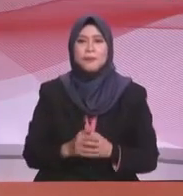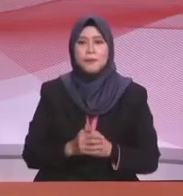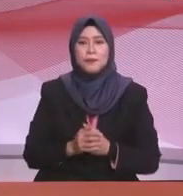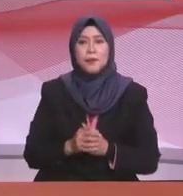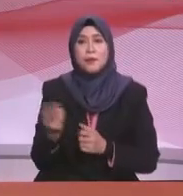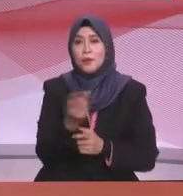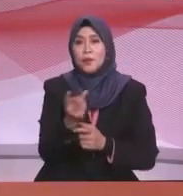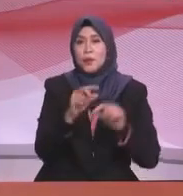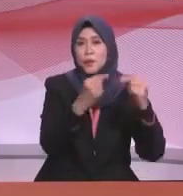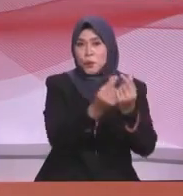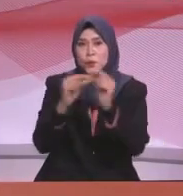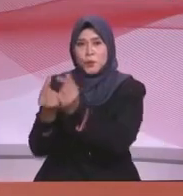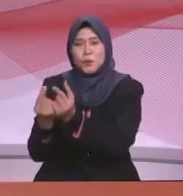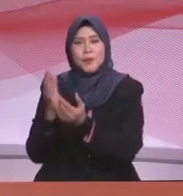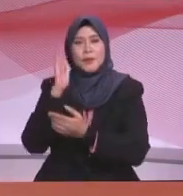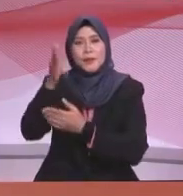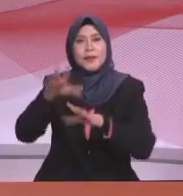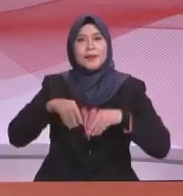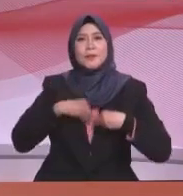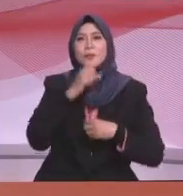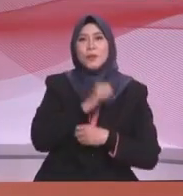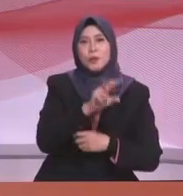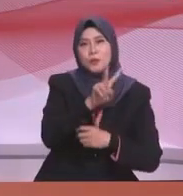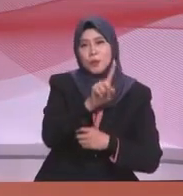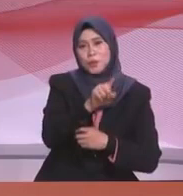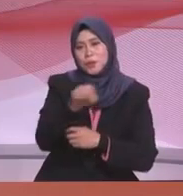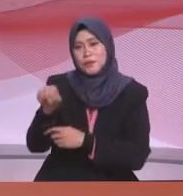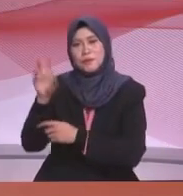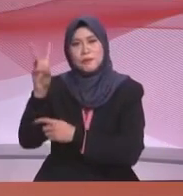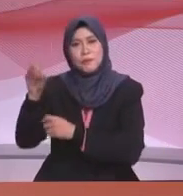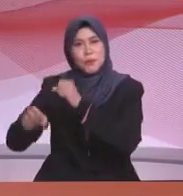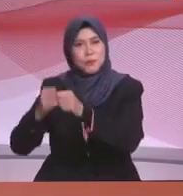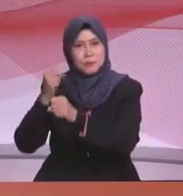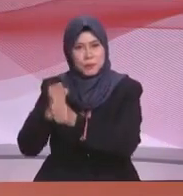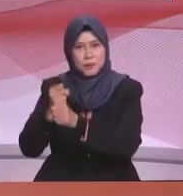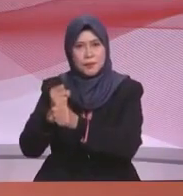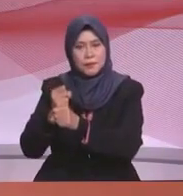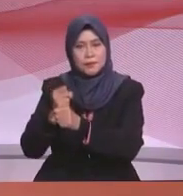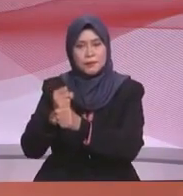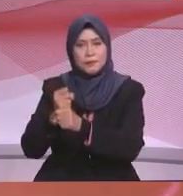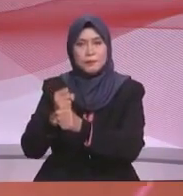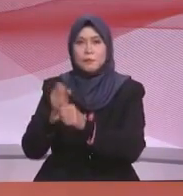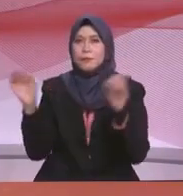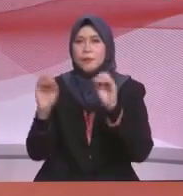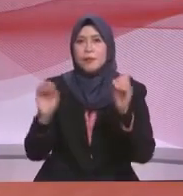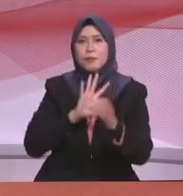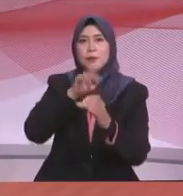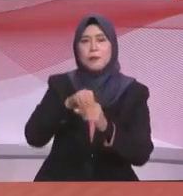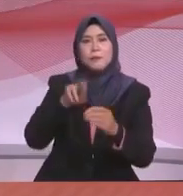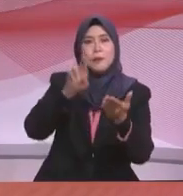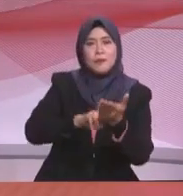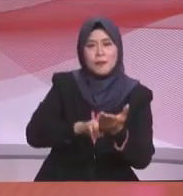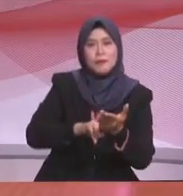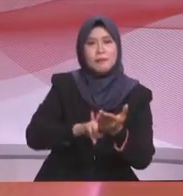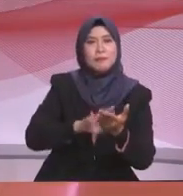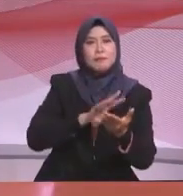Kedua-dua kategori ini melibatkan penerima berumur 21 hingga 60 tahun dan tidak melibatkan proses pendaftaran